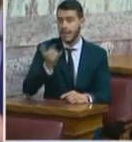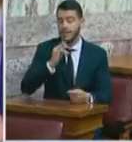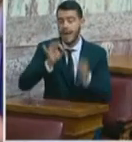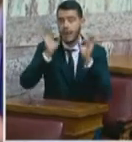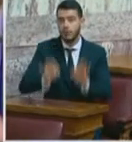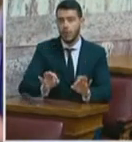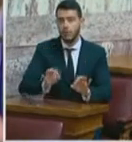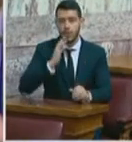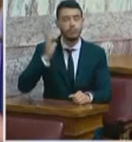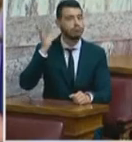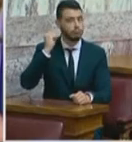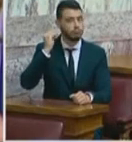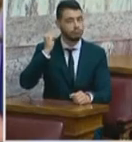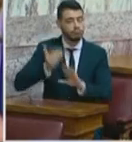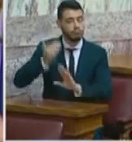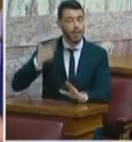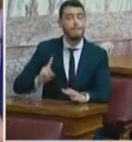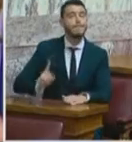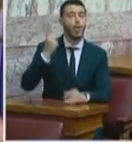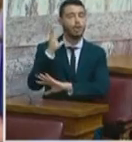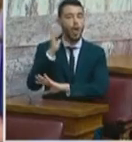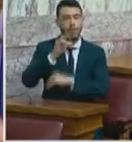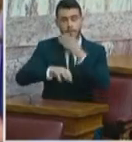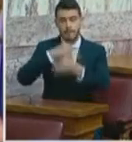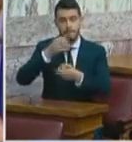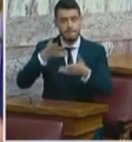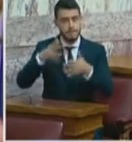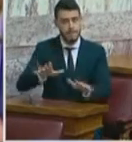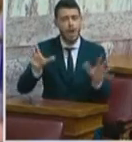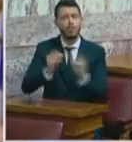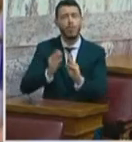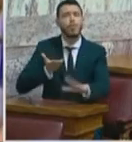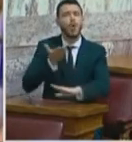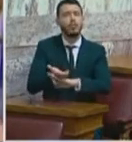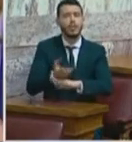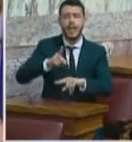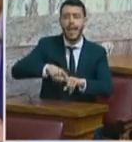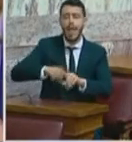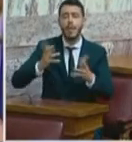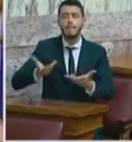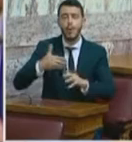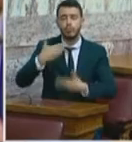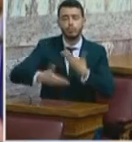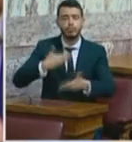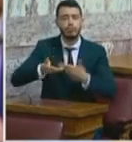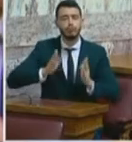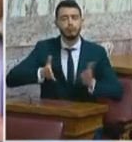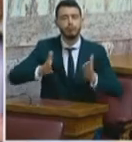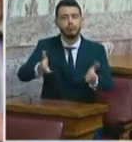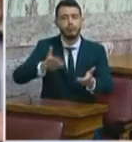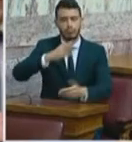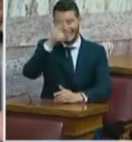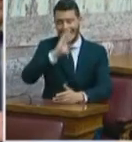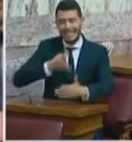σας άκουσα στην πρώτη ομιλία σας να λέτε ποια είναι η πρότασή σας για το πώς η Ελλάδα θα προχωρήσει μετά την μνημονιακή εποχή, γιατί αυτό συζητάμε